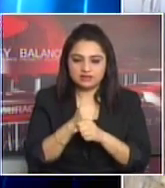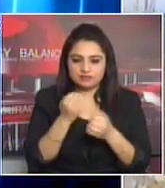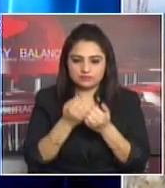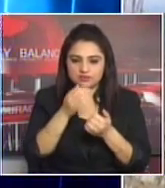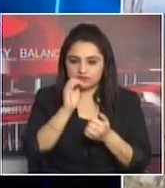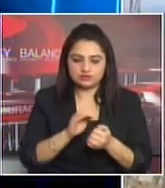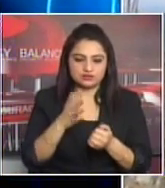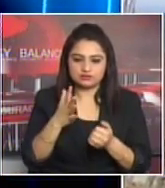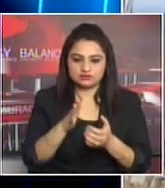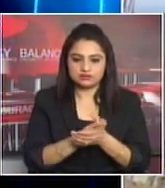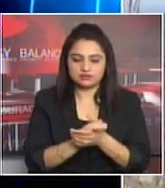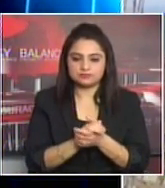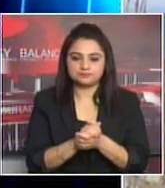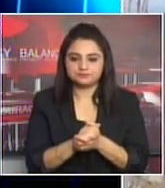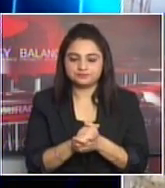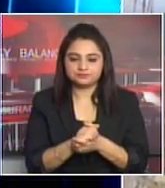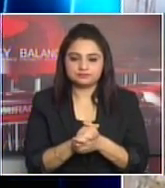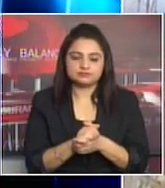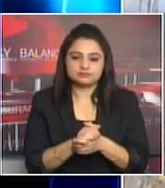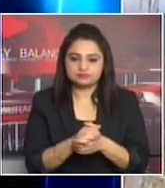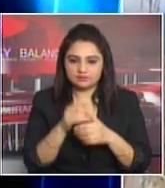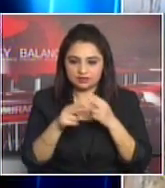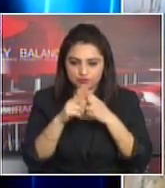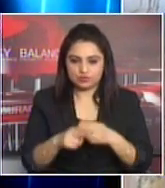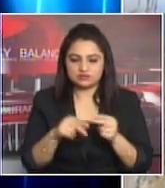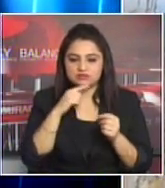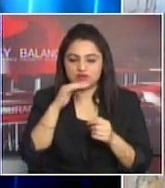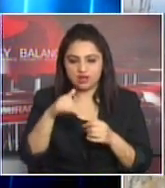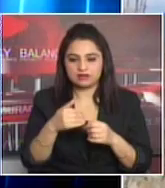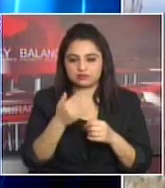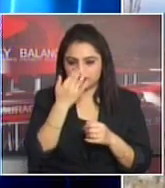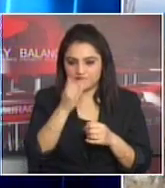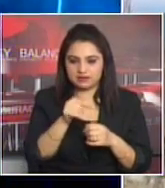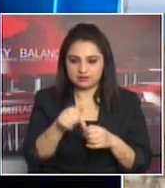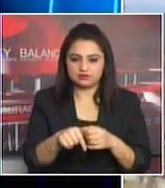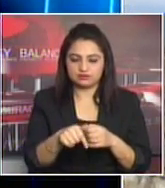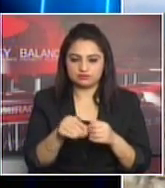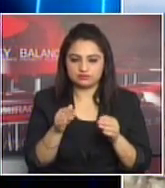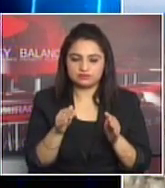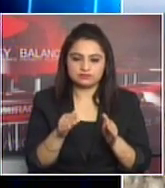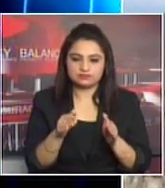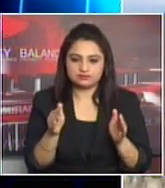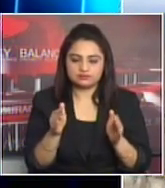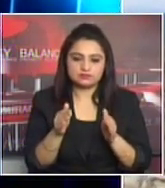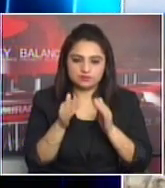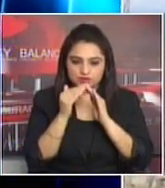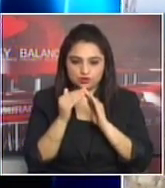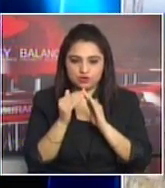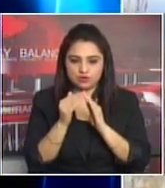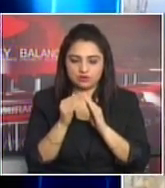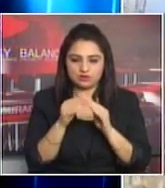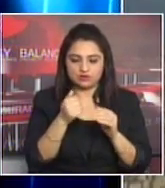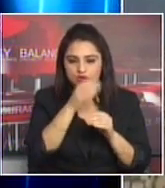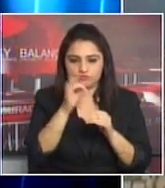स्वास्थ्यको कार्यालय, एक्याबको कार्यालय, वडाको कार्यालय एउटा सानो छाप्रो मुनि चलाइएको